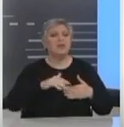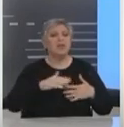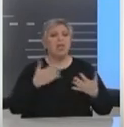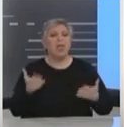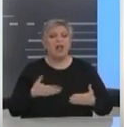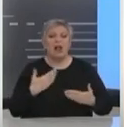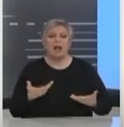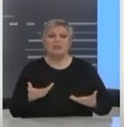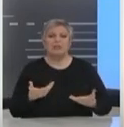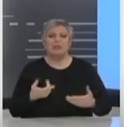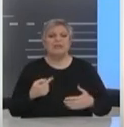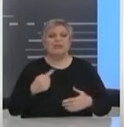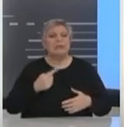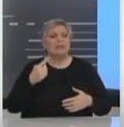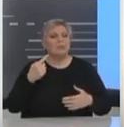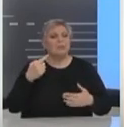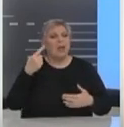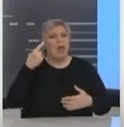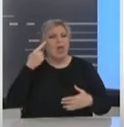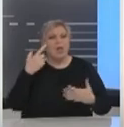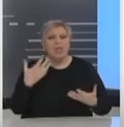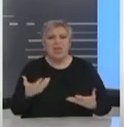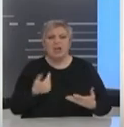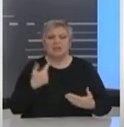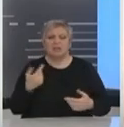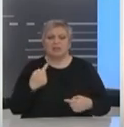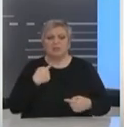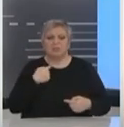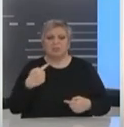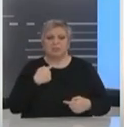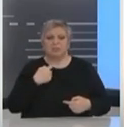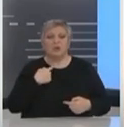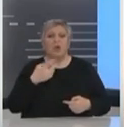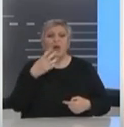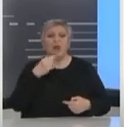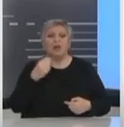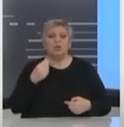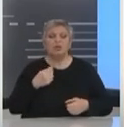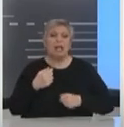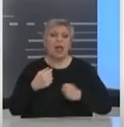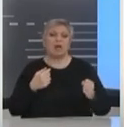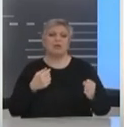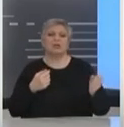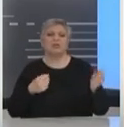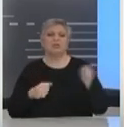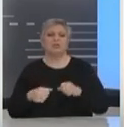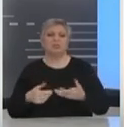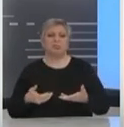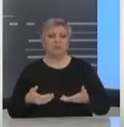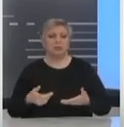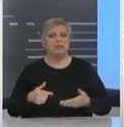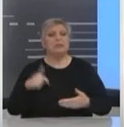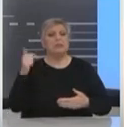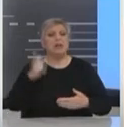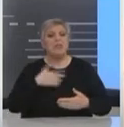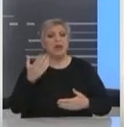και ιδεολογικά και πολιτικά νικημένη από την αριστερά, την οποία πραγματικά